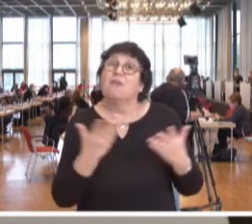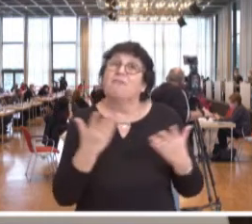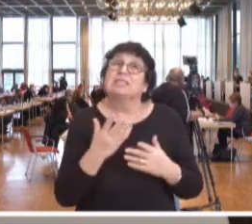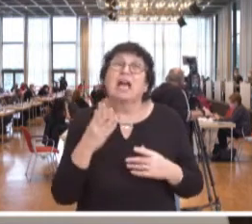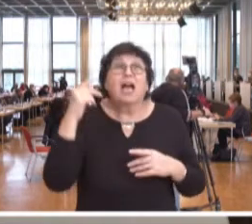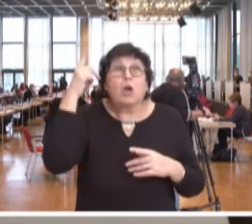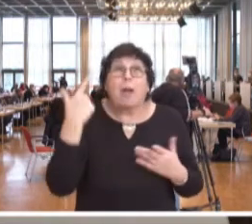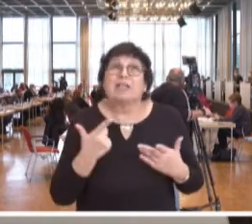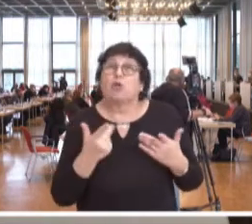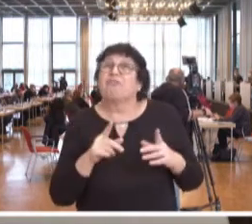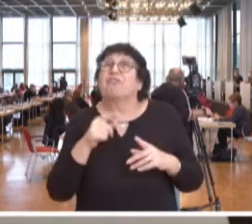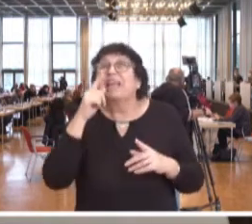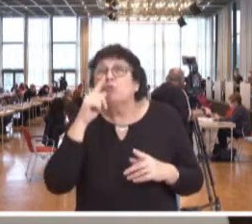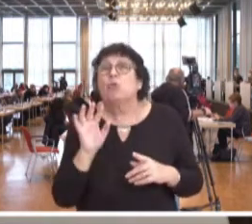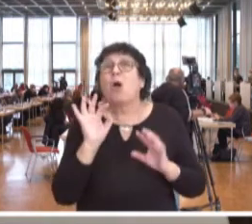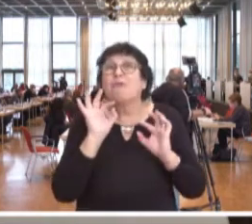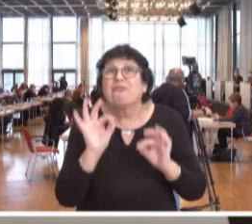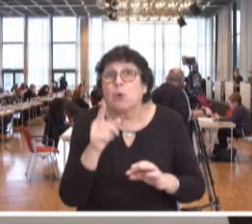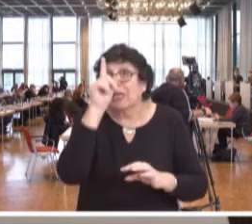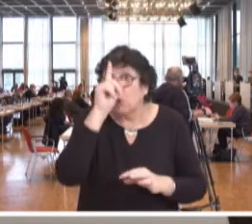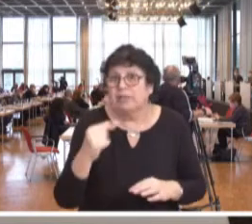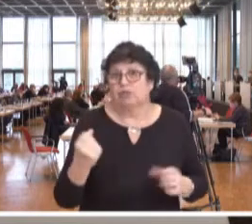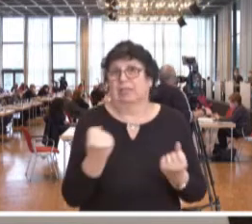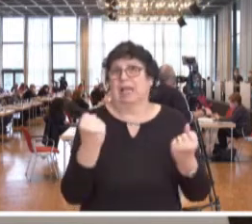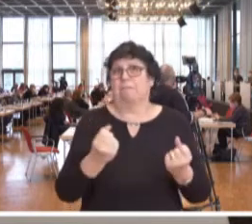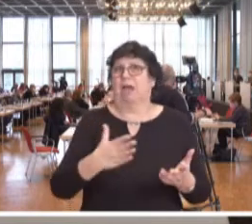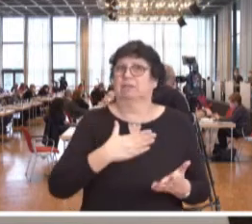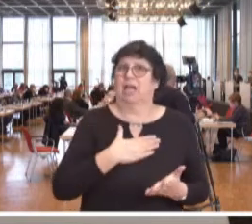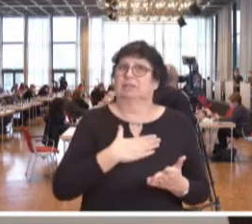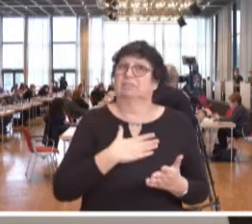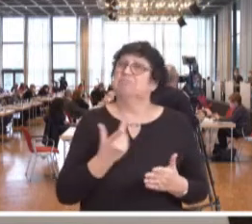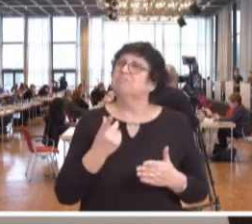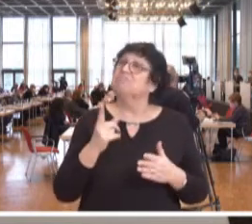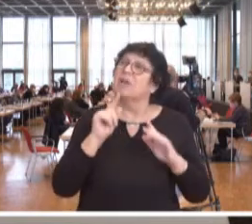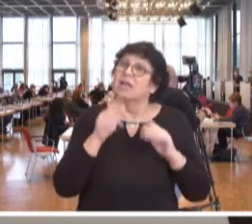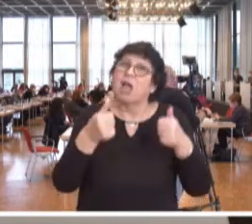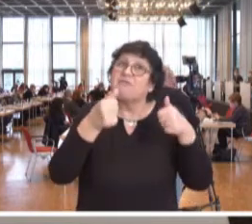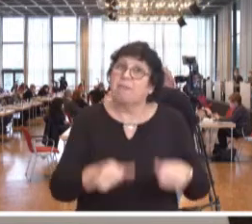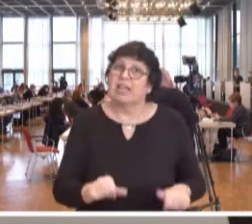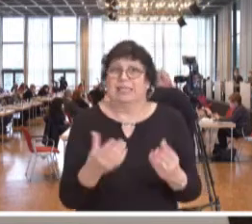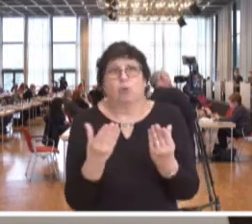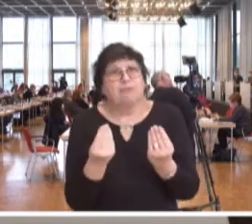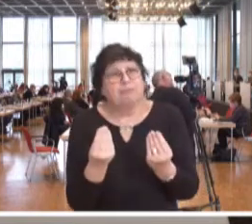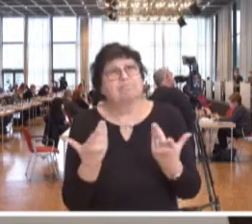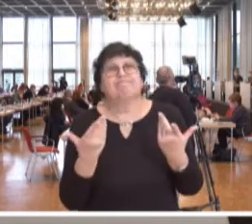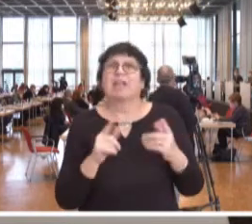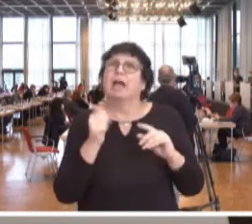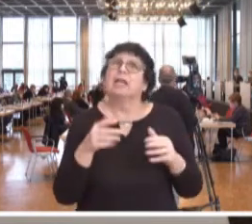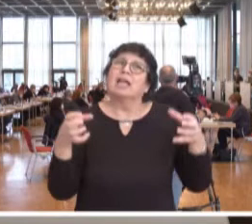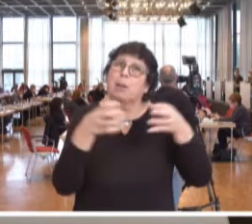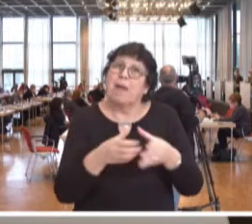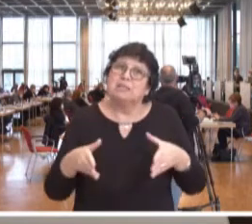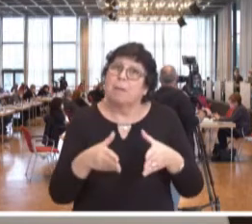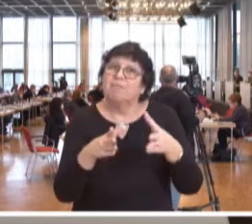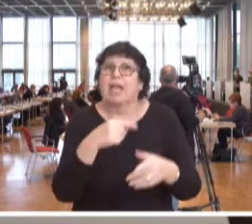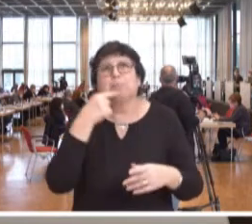Gorbatschow nur für Deutschland getan hat, glaube ich, dass wir eine tiefe Verpflichtung empfinden müssen, einen gemeinsamen Weg mit Russland